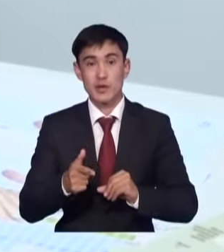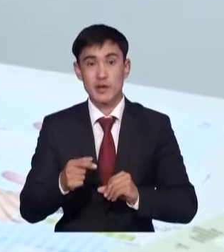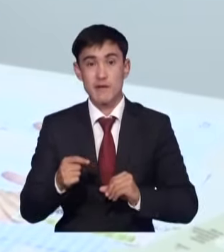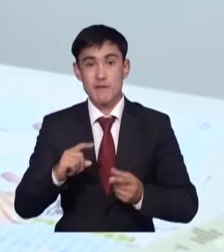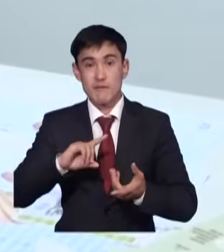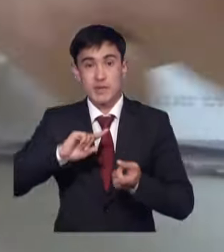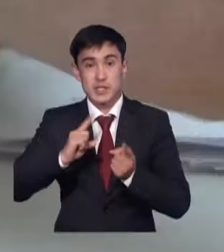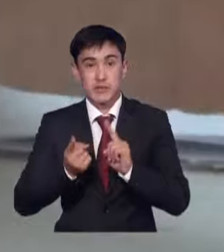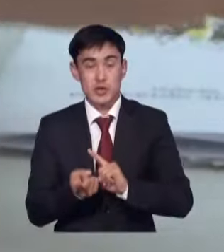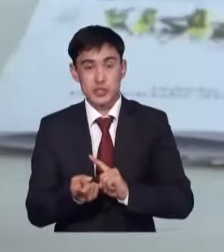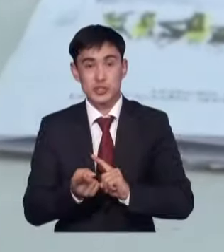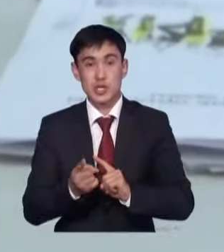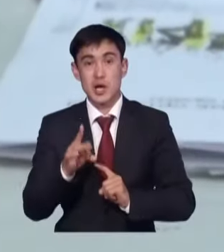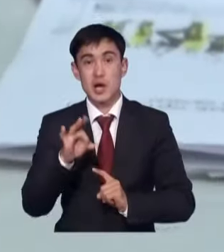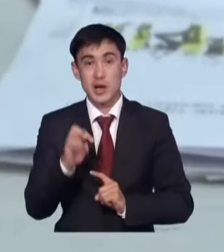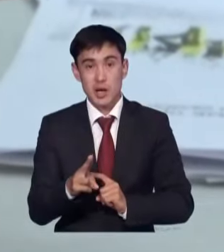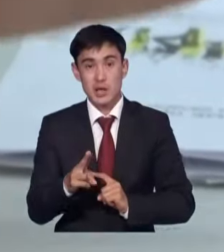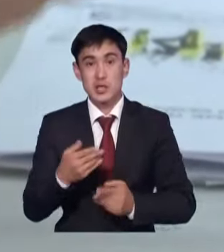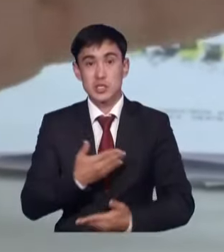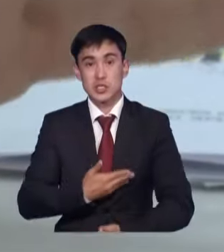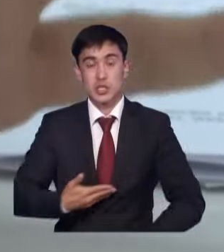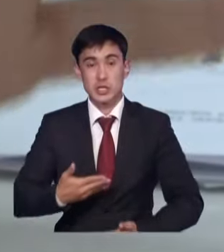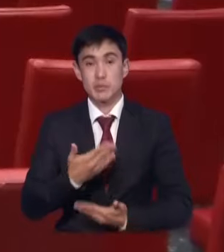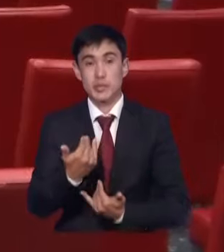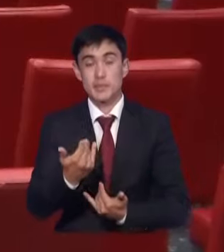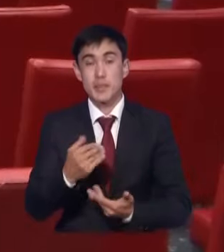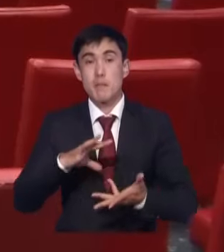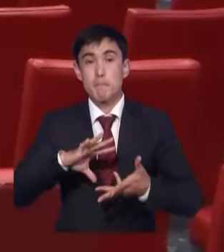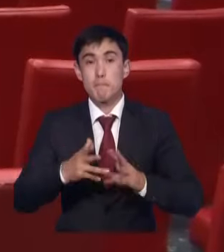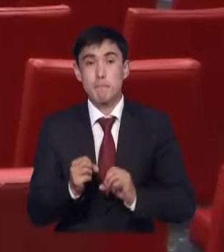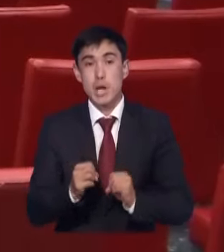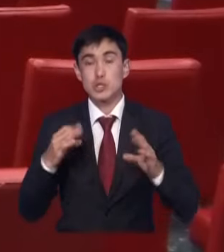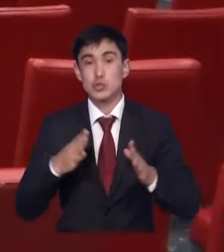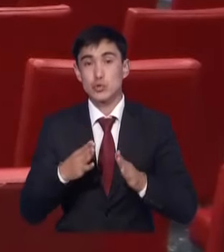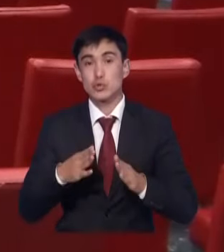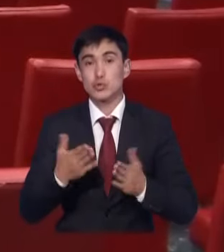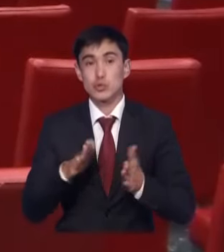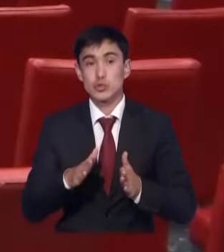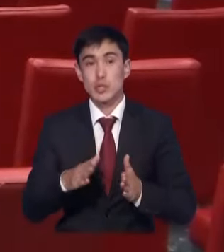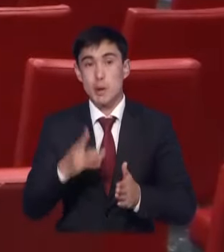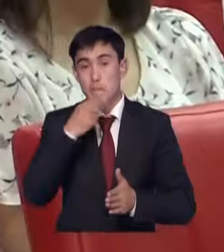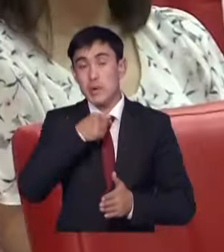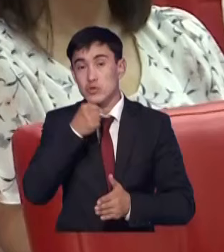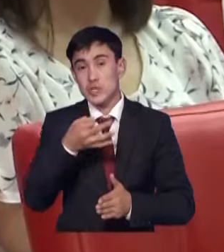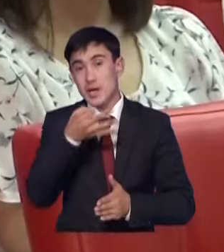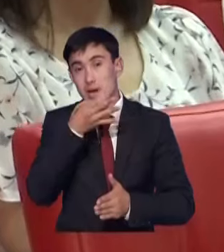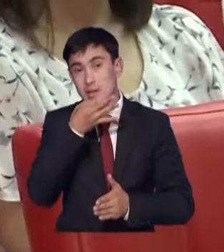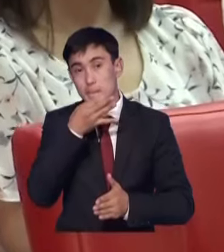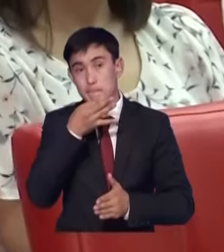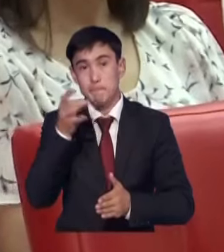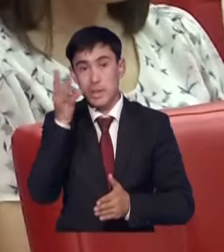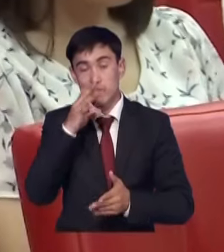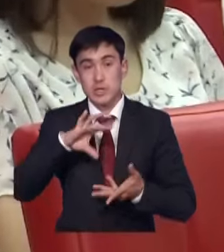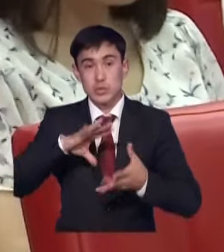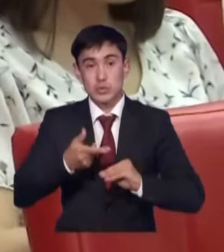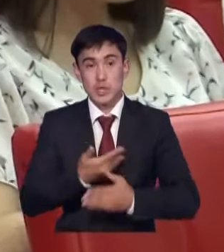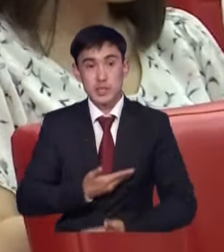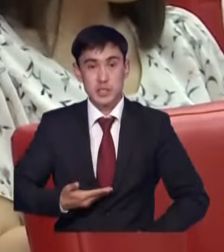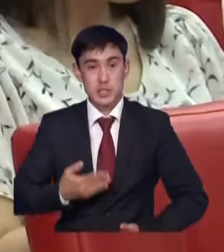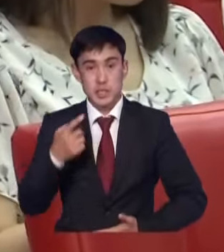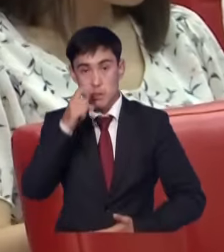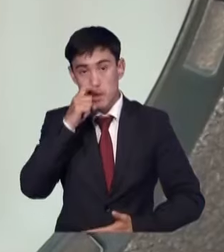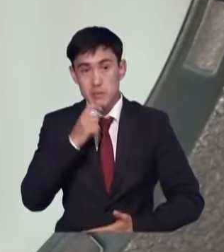рак шейки матки. Как отмечают специалисты, в большинстве случаев подростки, вступая в ранние половые отношения, не понимают всей